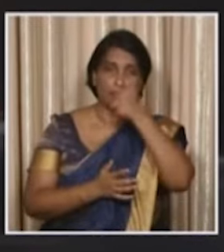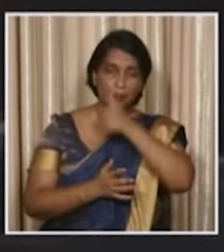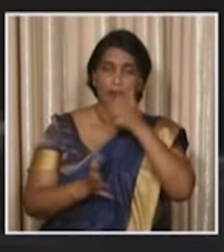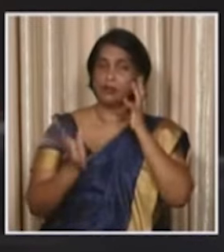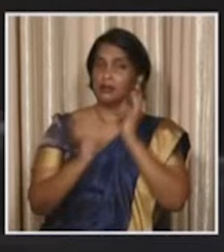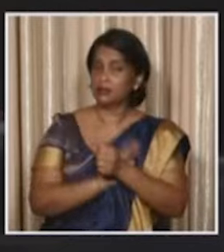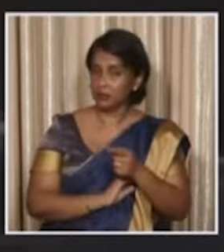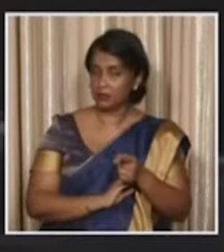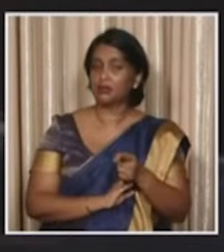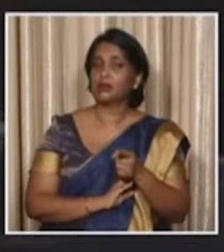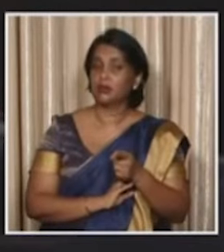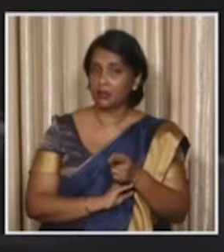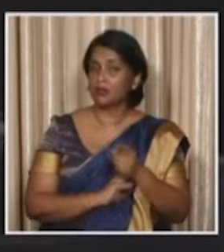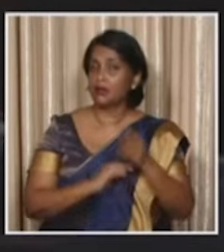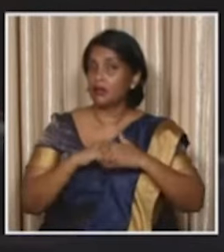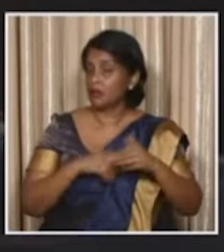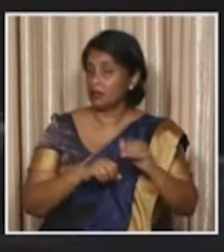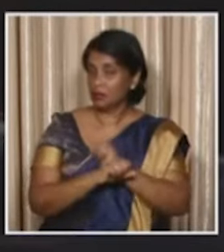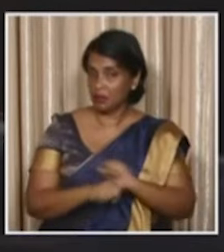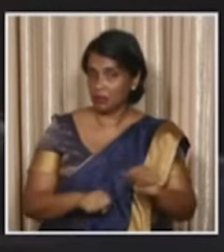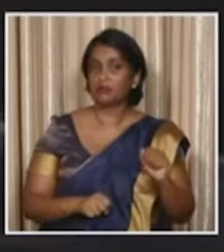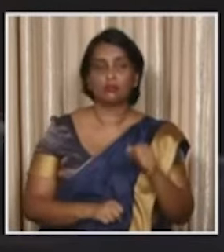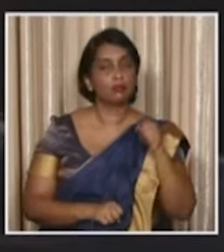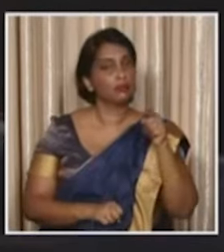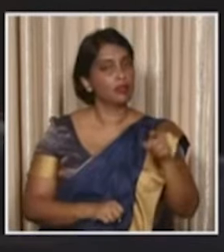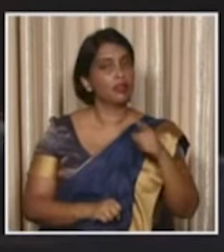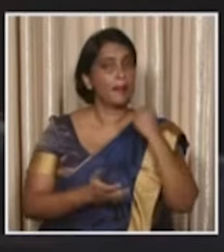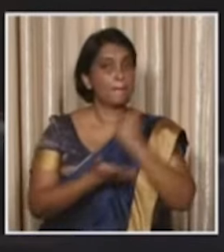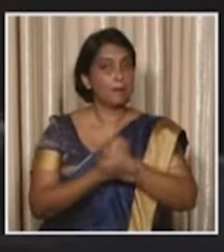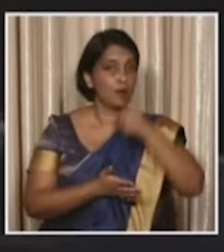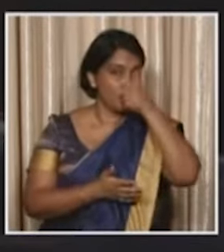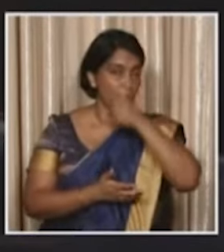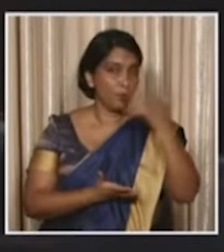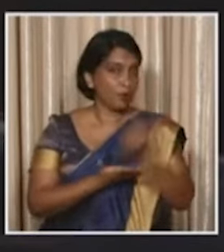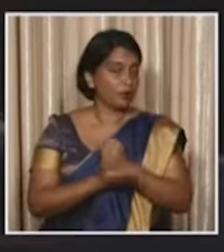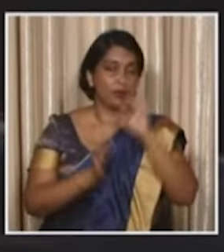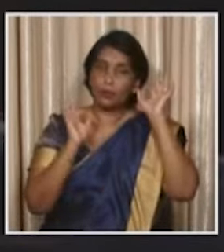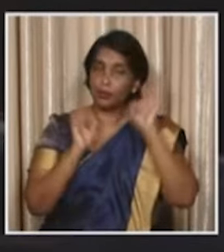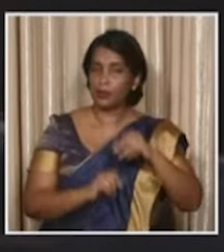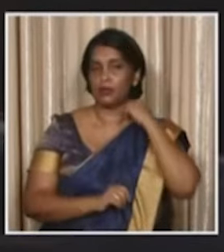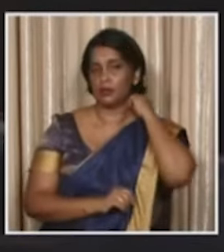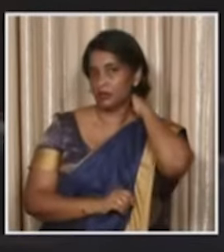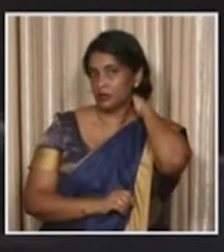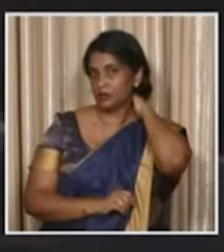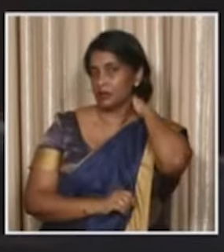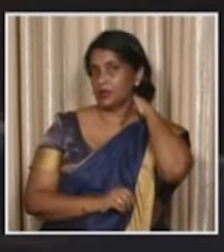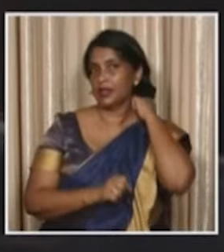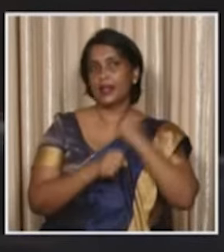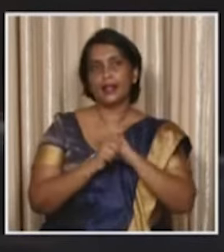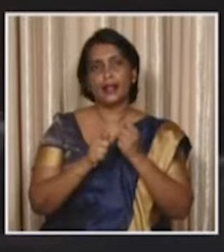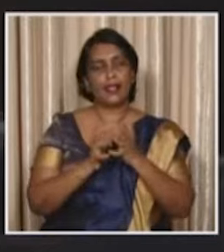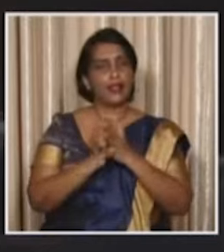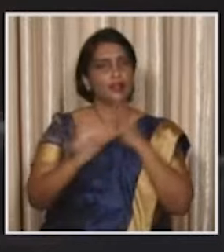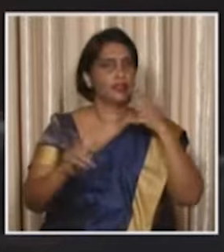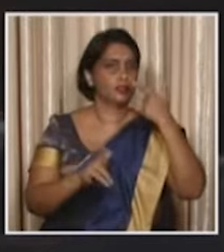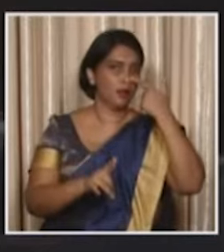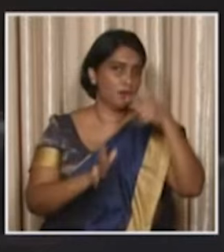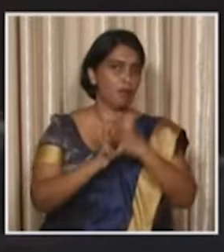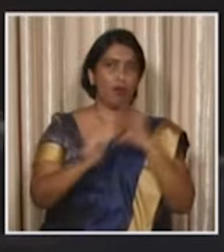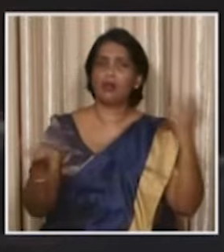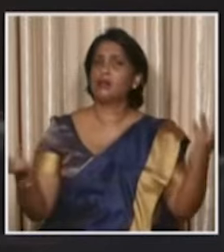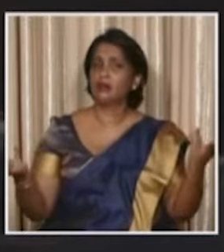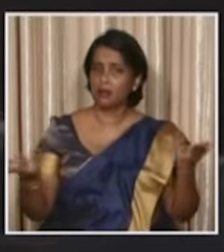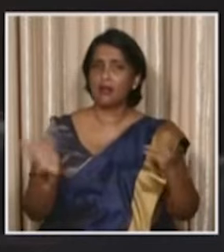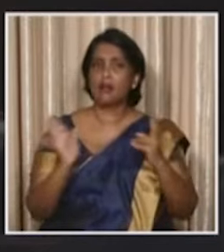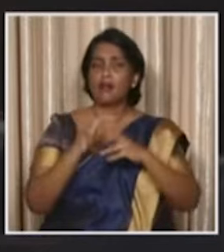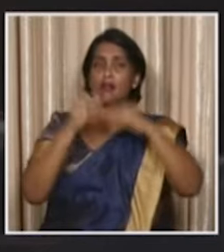කොල්ලේ සිද්ධ වුණේ නැත්තම්, ඒ කියන්නේ මහබැංකුව කොල්ල කෑවේ නැත්තම් ගෑස් පෝලින් තෙල් පෝලින් එන්නේ නැහැ. ඉතින්